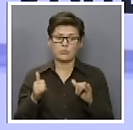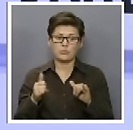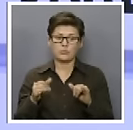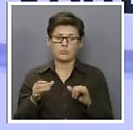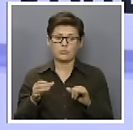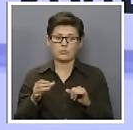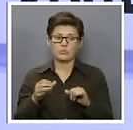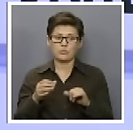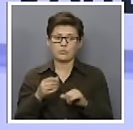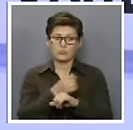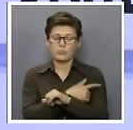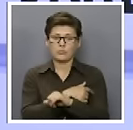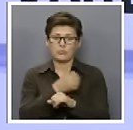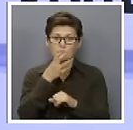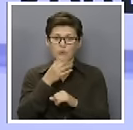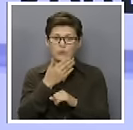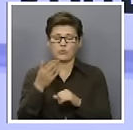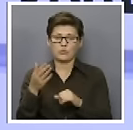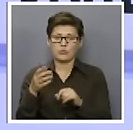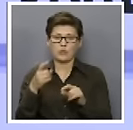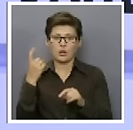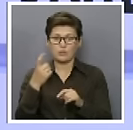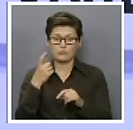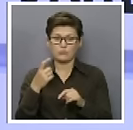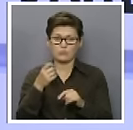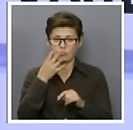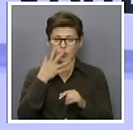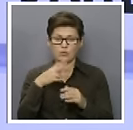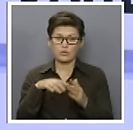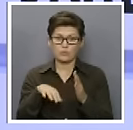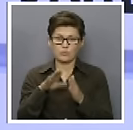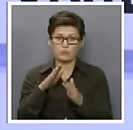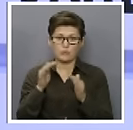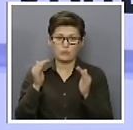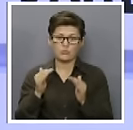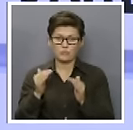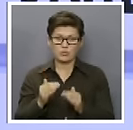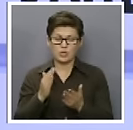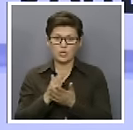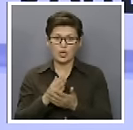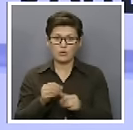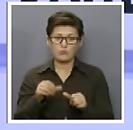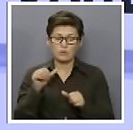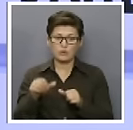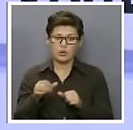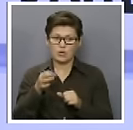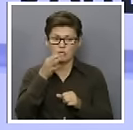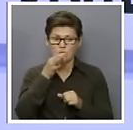саласы жақсы болса, яғни ол елдің медицина экономикасын жақсы екенін көрсетеді, төмен болса төмен екенін. Оның ішінде әсіресе айта кететін